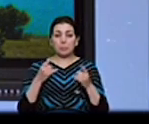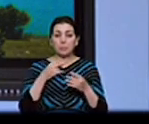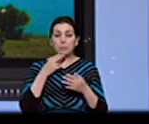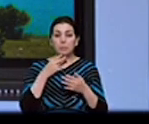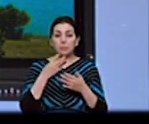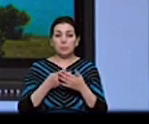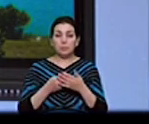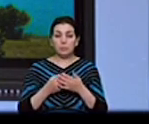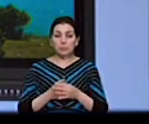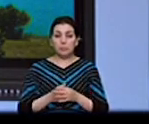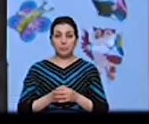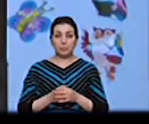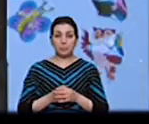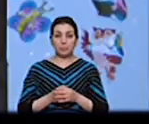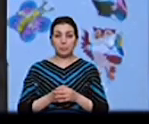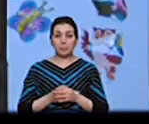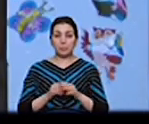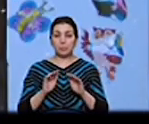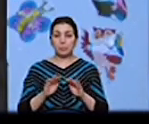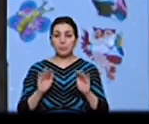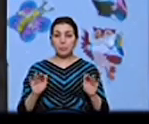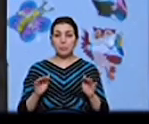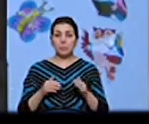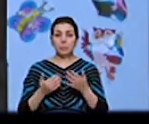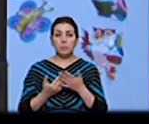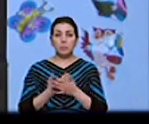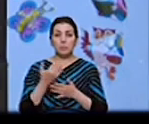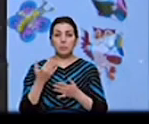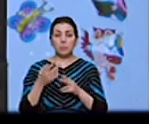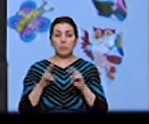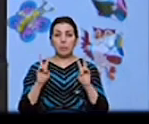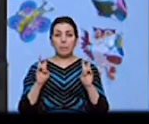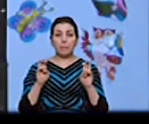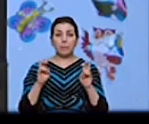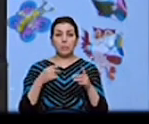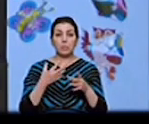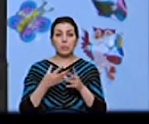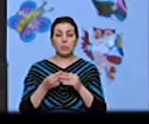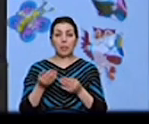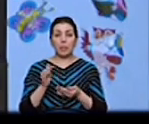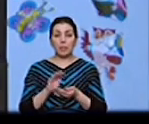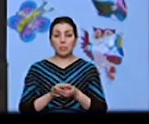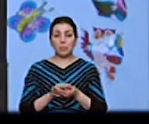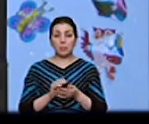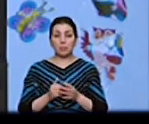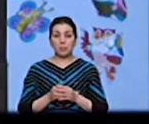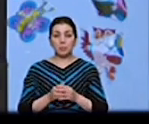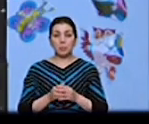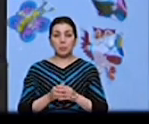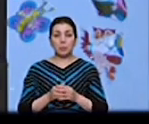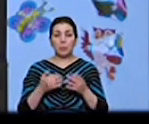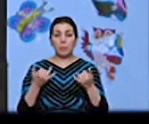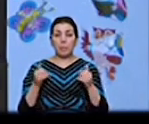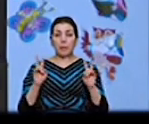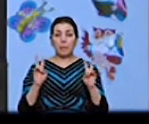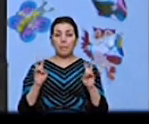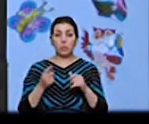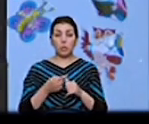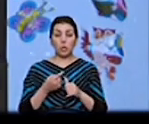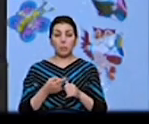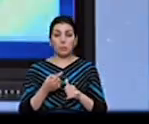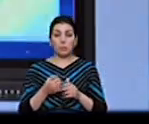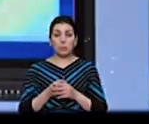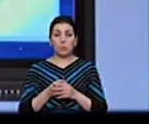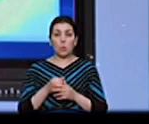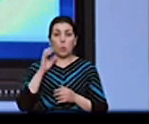Ekranga diqqatingizni qarating. Bolajonlar, yangi mavzu bilan sizlarni tanishtiraman. Demak, bugungi mavzuimizning